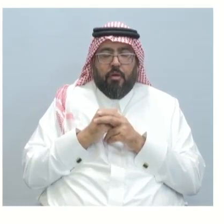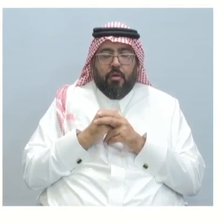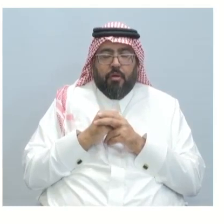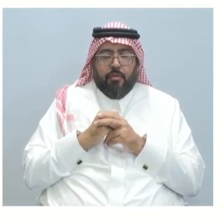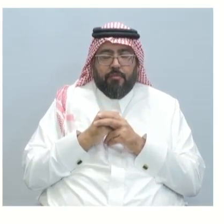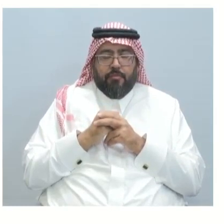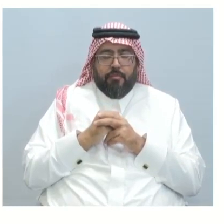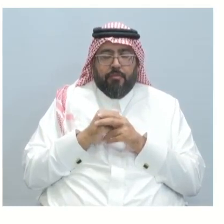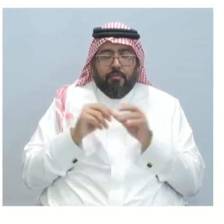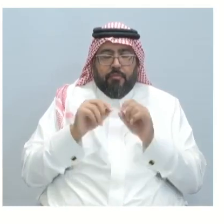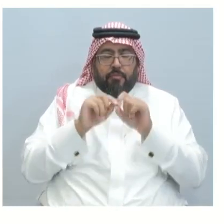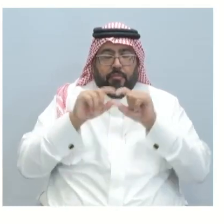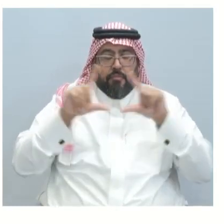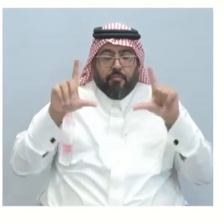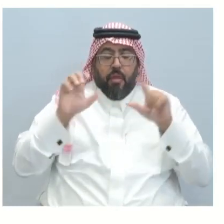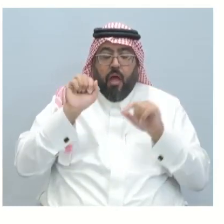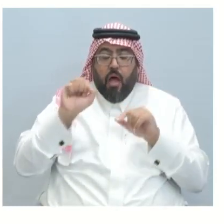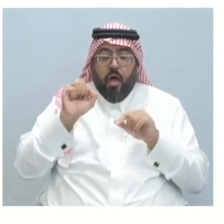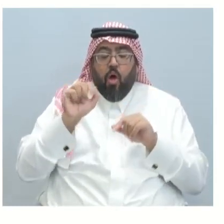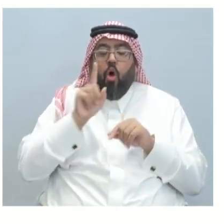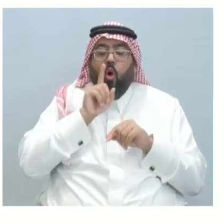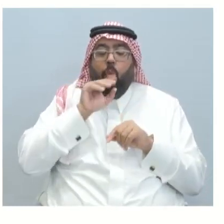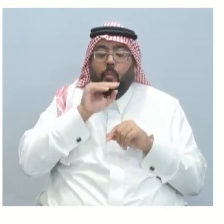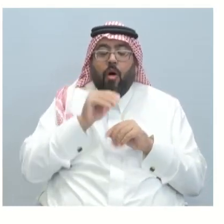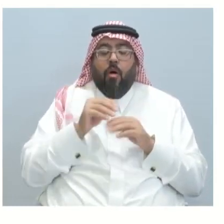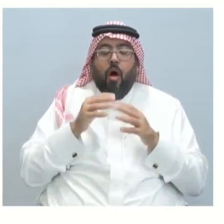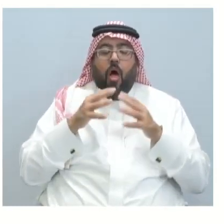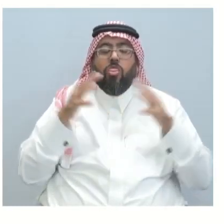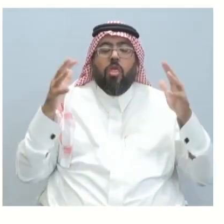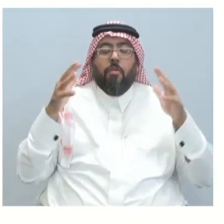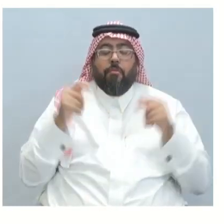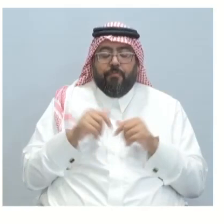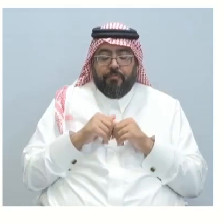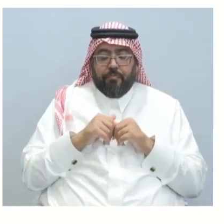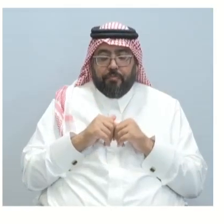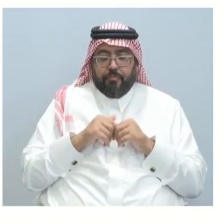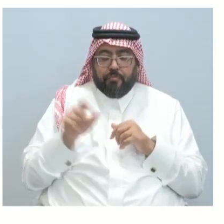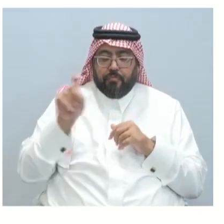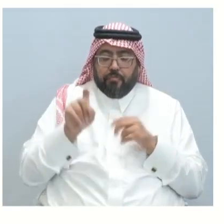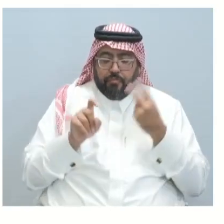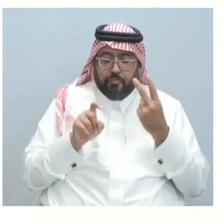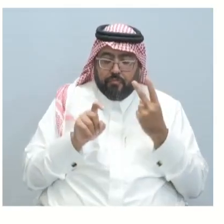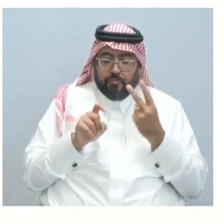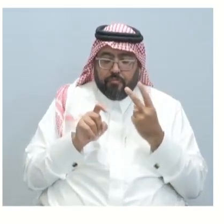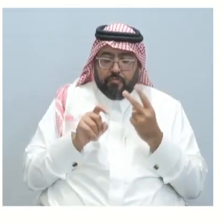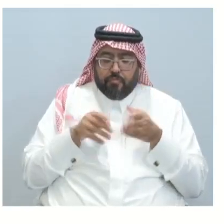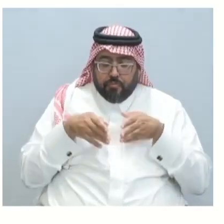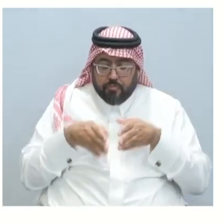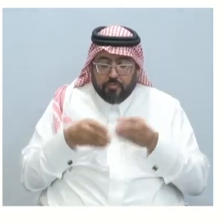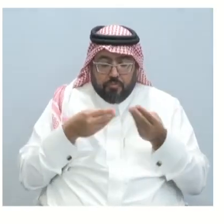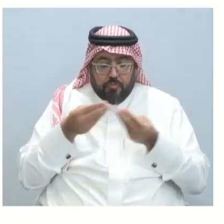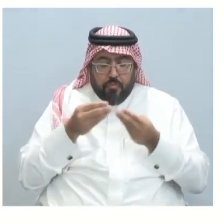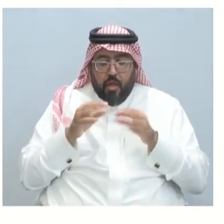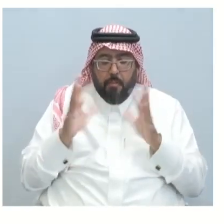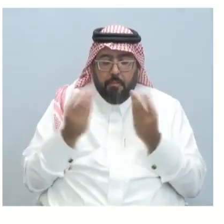نقول لبيان عظيم حق الوالدين لبيان عظيم حق الوالدين السؤال الاخر لطريقه التعامل